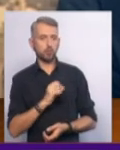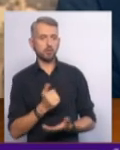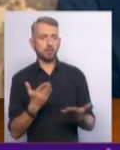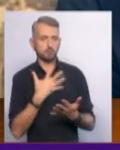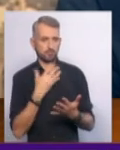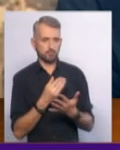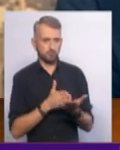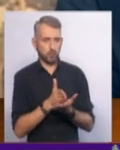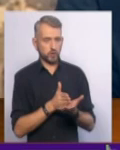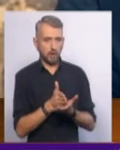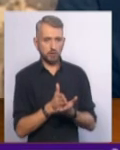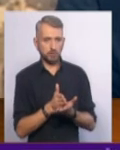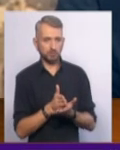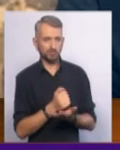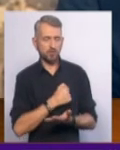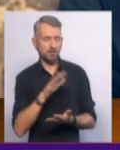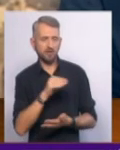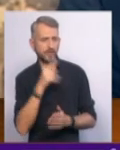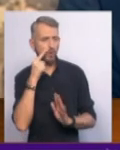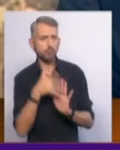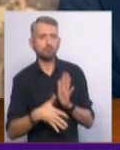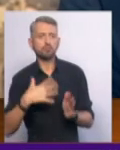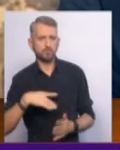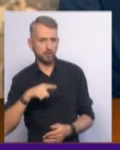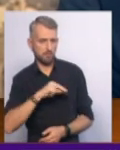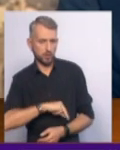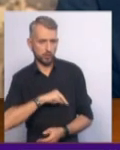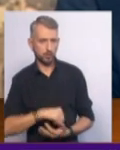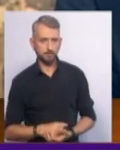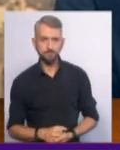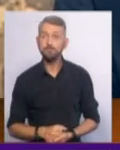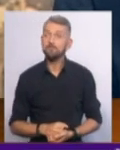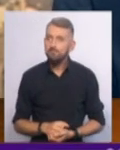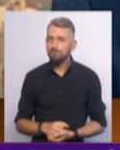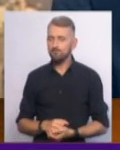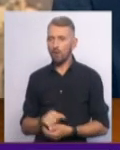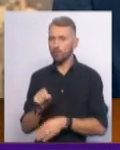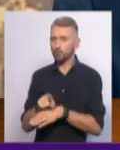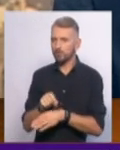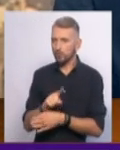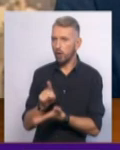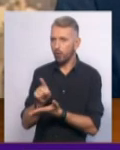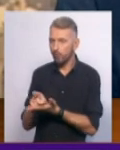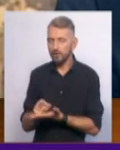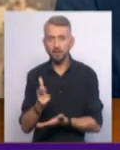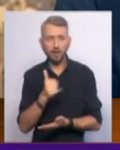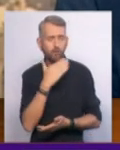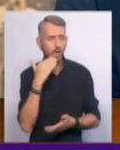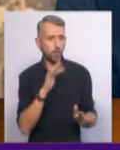посадах, чітко розуміють, для чого вони там працюють. Так, функціонал і обов'язки. Абсолютно. І в багатьох